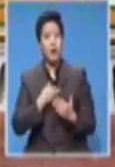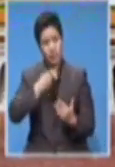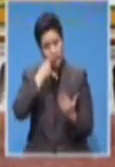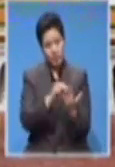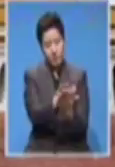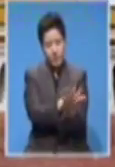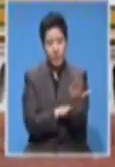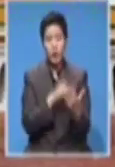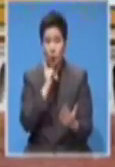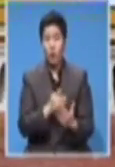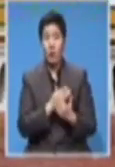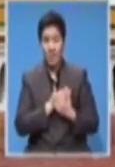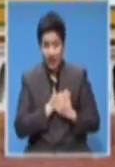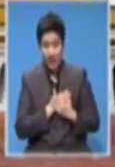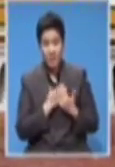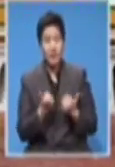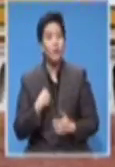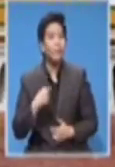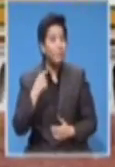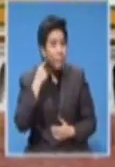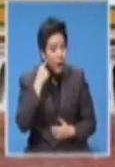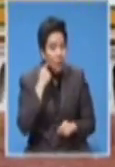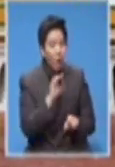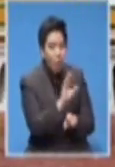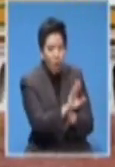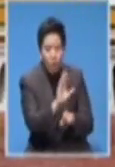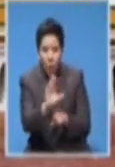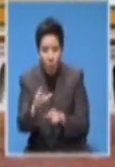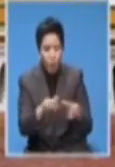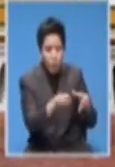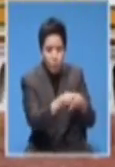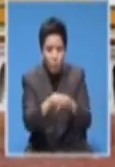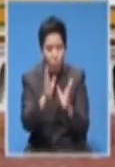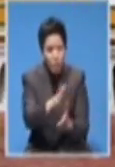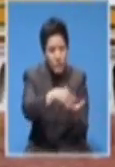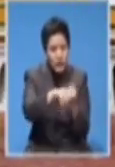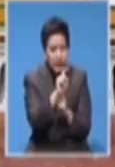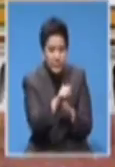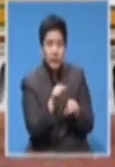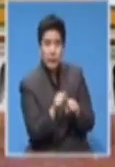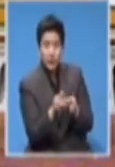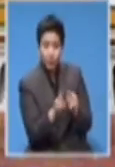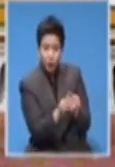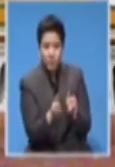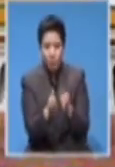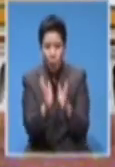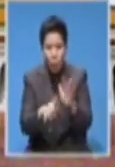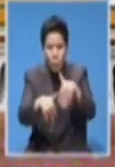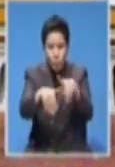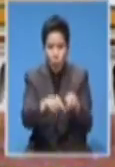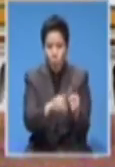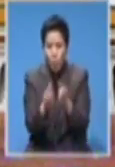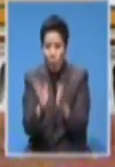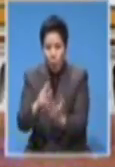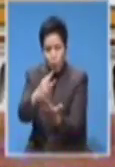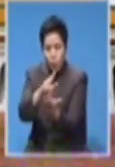การแก้ปัญหาเนี่ยเราก็ฟังจากทุกที่ทุกพวกทุกฝ่ายนะครับทั้งนักเศรษฐศาสตร์ด้วยทั้งจากประชาชนทั้งจากนักวิ